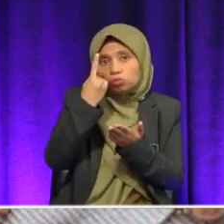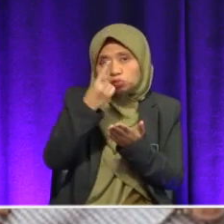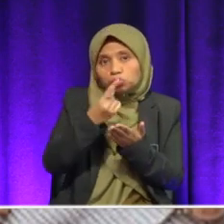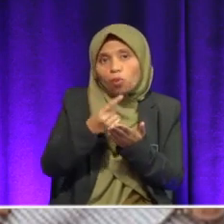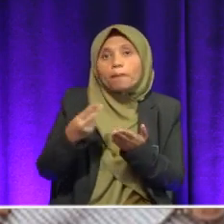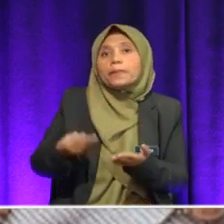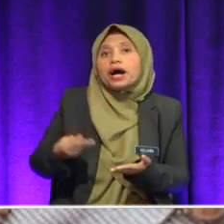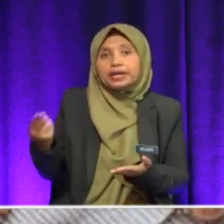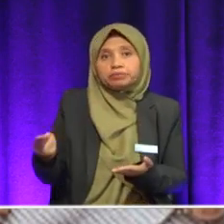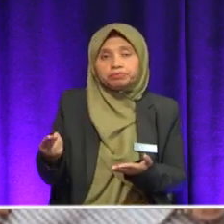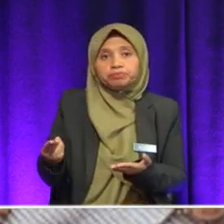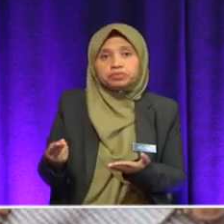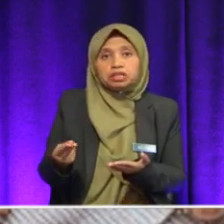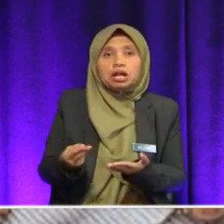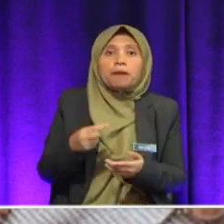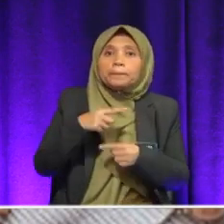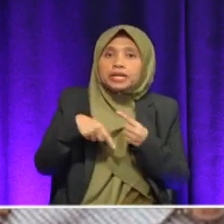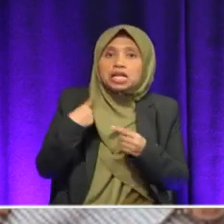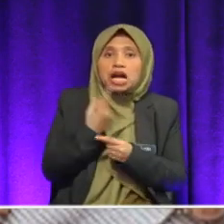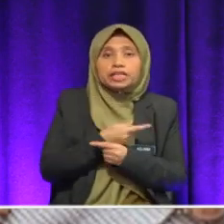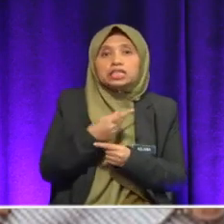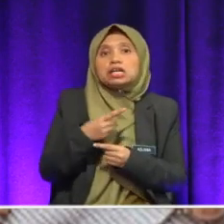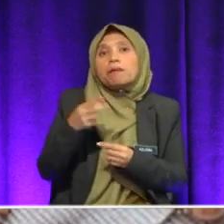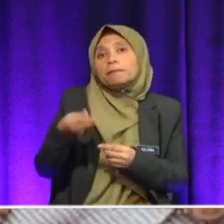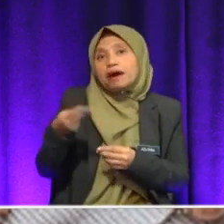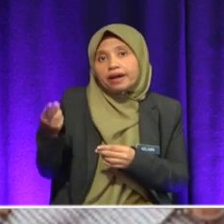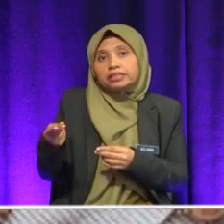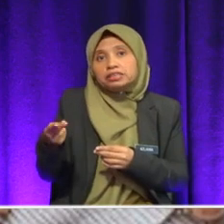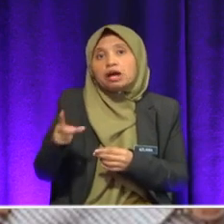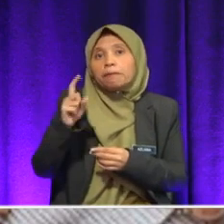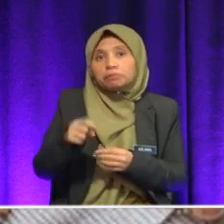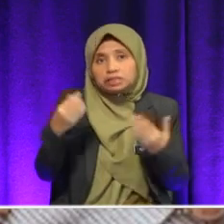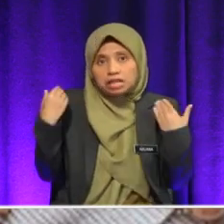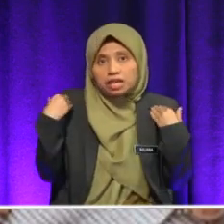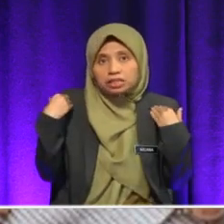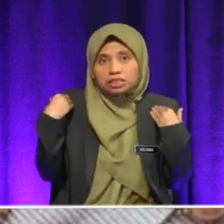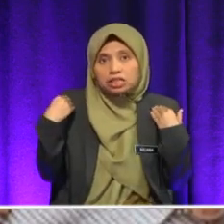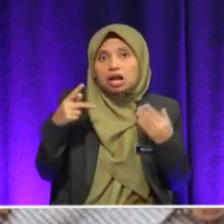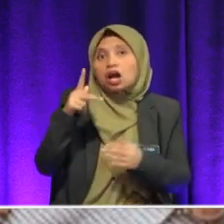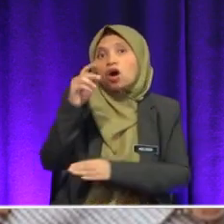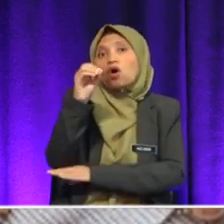bahan kemudian bila di kos bahan kita misi ada jadi